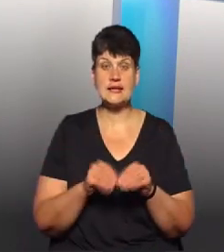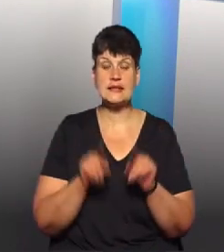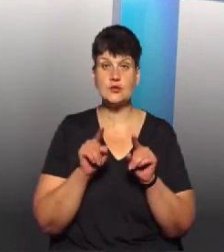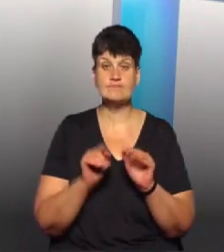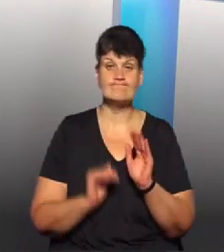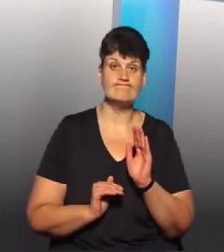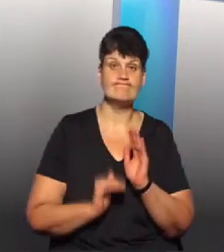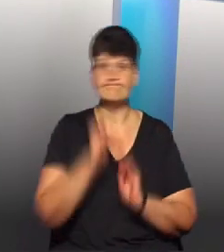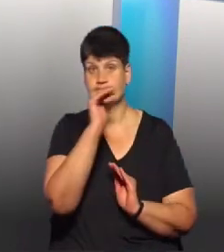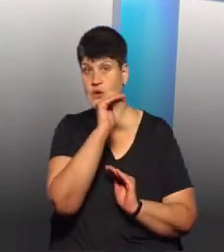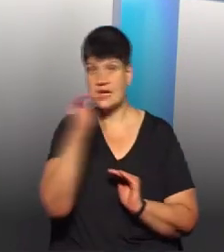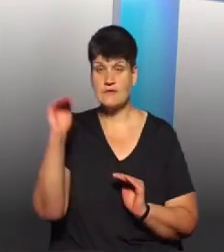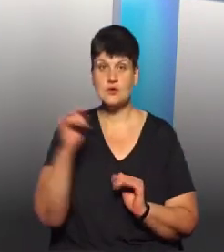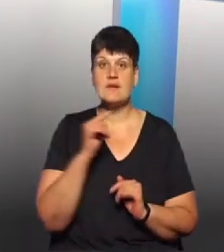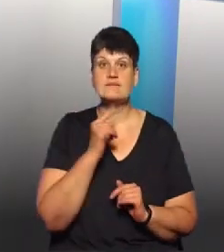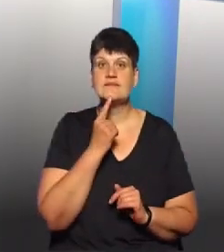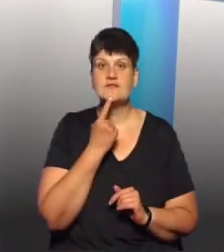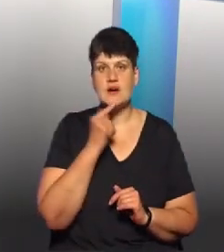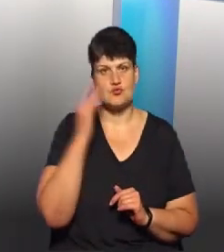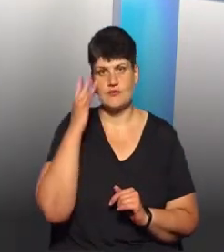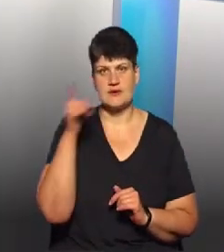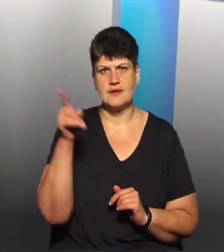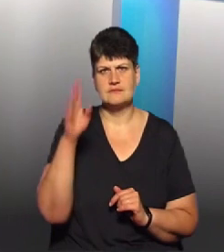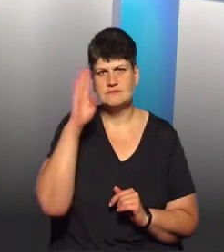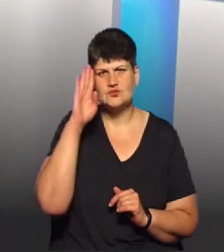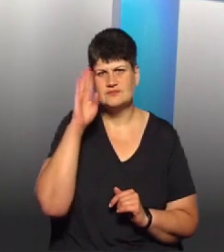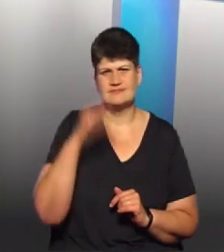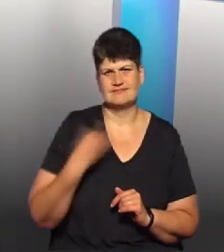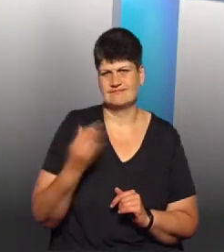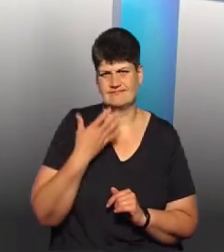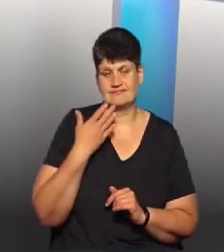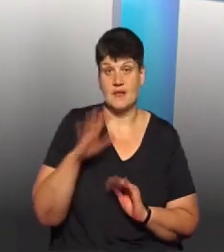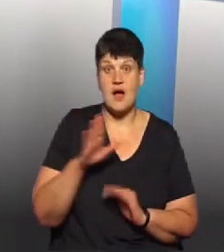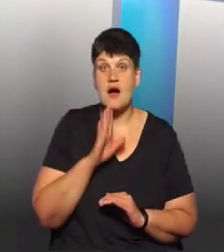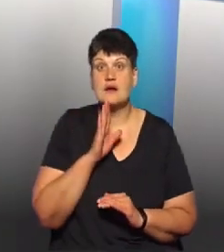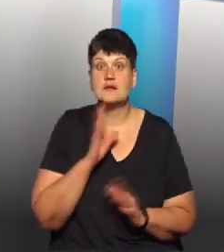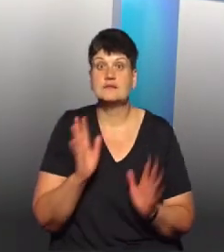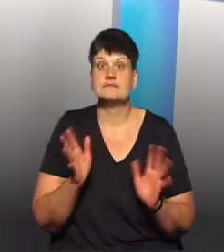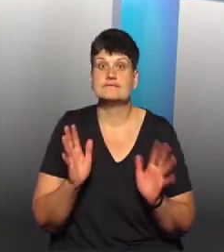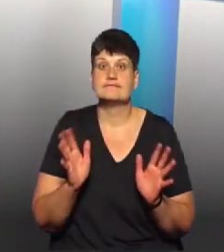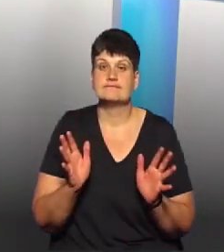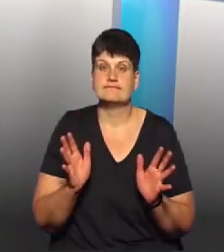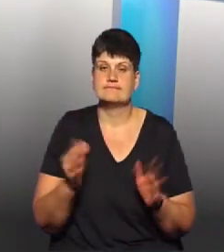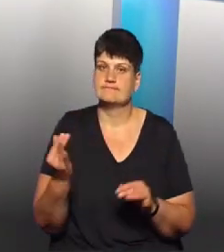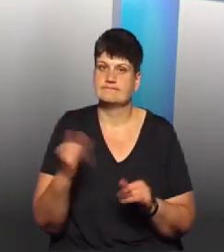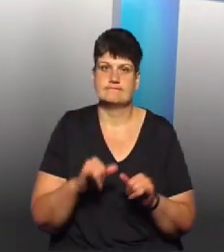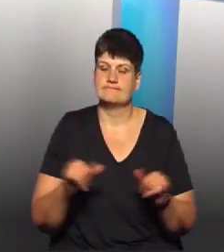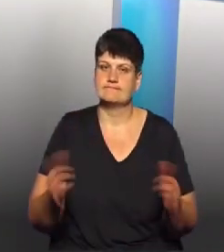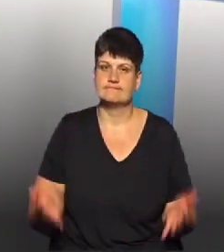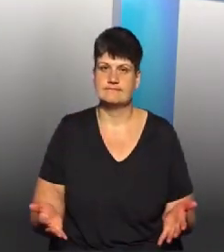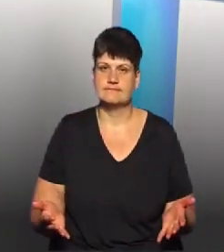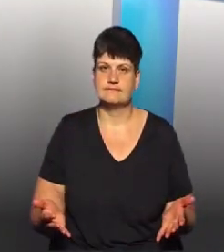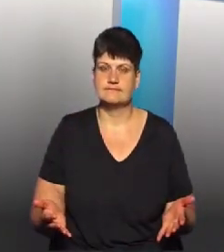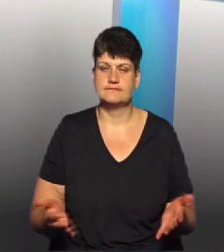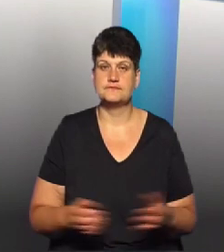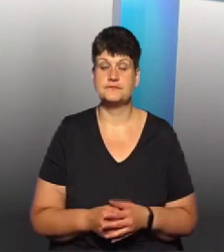високому, що нам важко уявити. Чоловічий там не цікавий для них, а от саме жіночий там дуже розвинений. Ну, і в Європі відповідно. Я вам